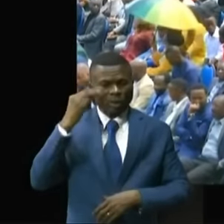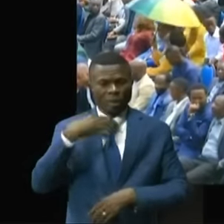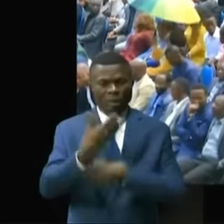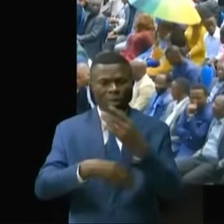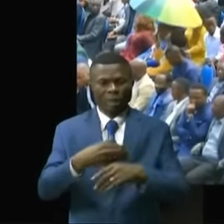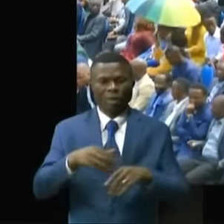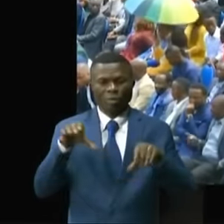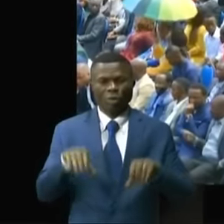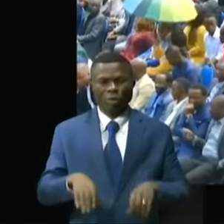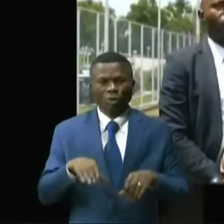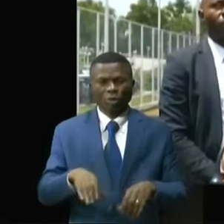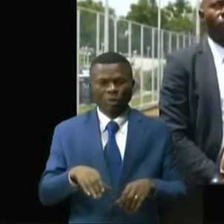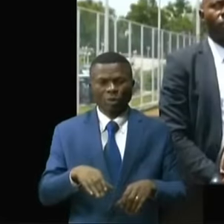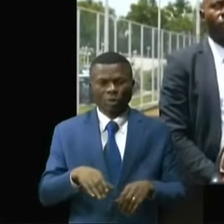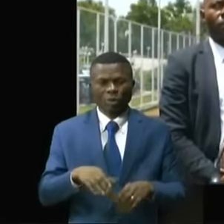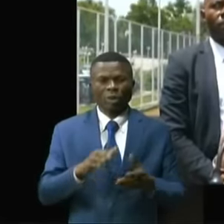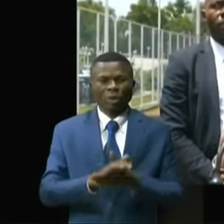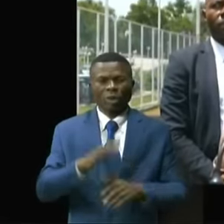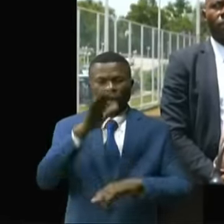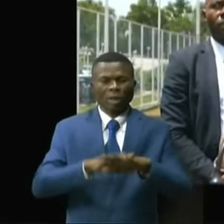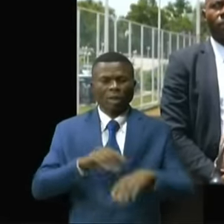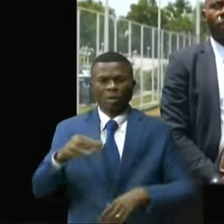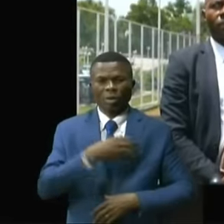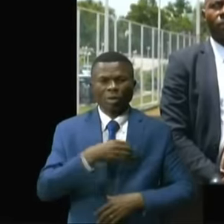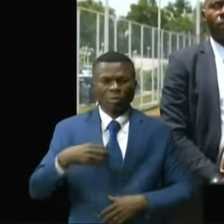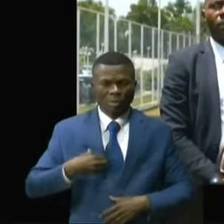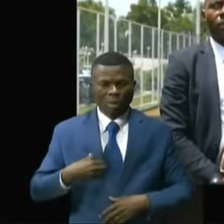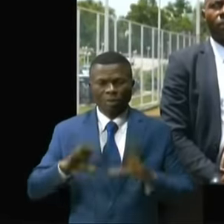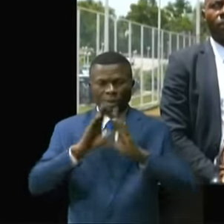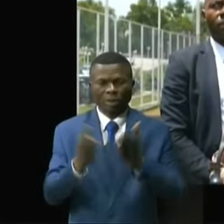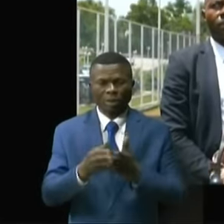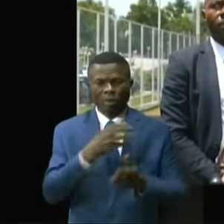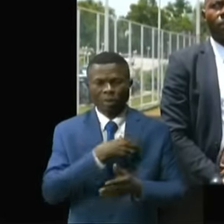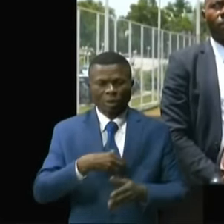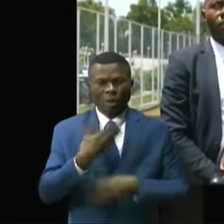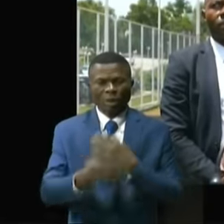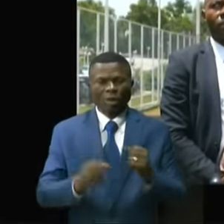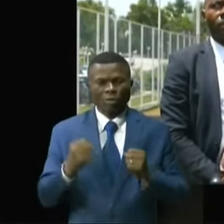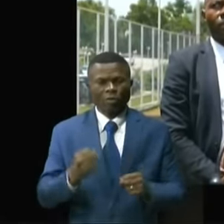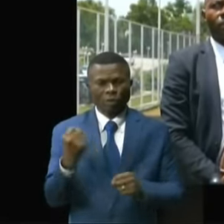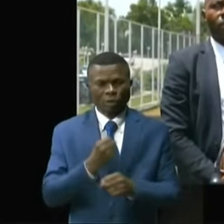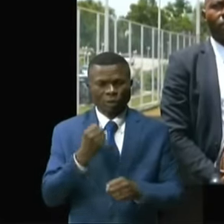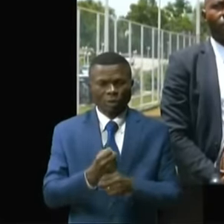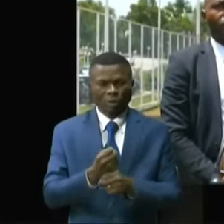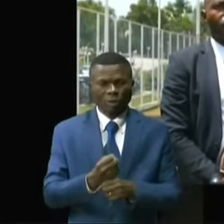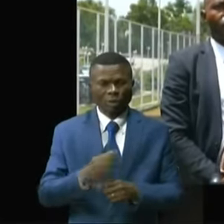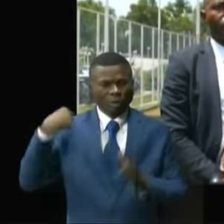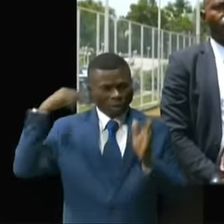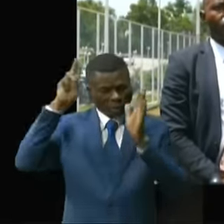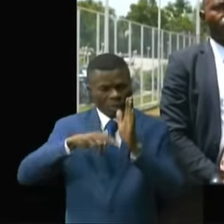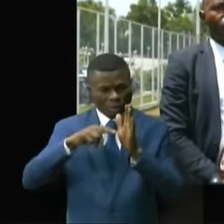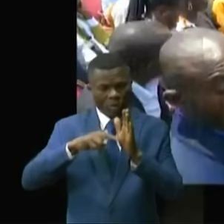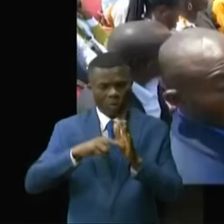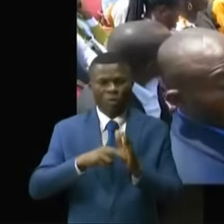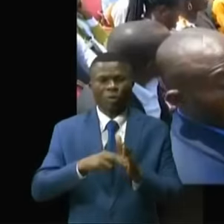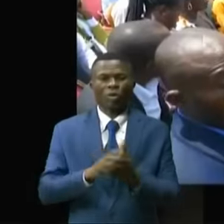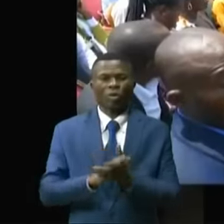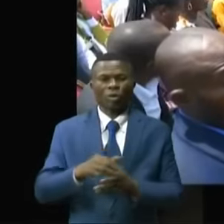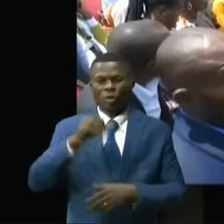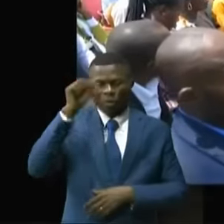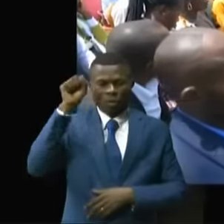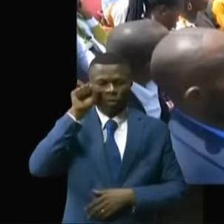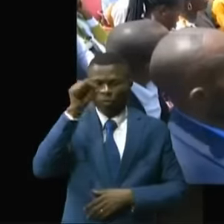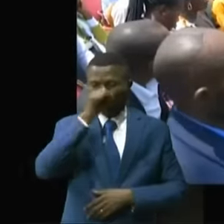RDC affectueusement appelé mamimama de saluer les efforts déployés par le gouvernement de warrios sous